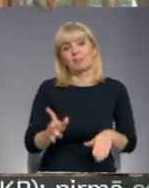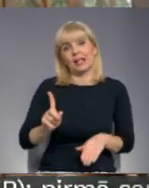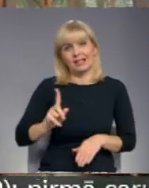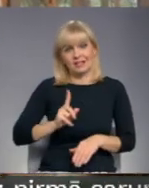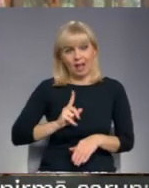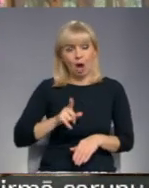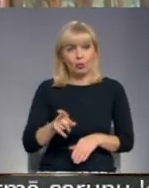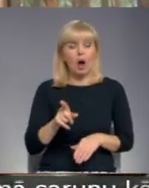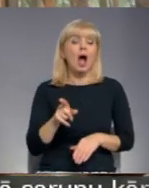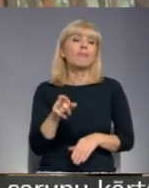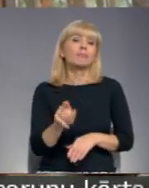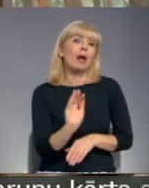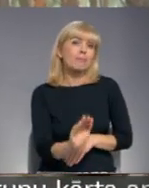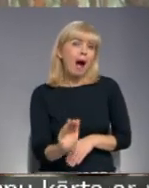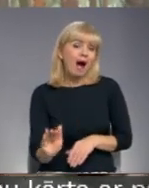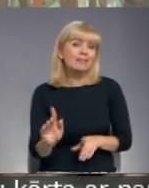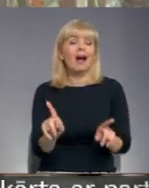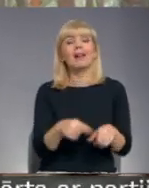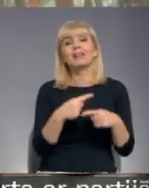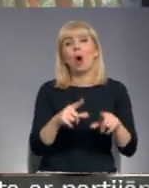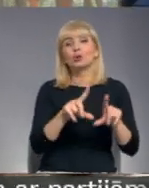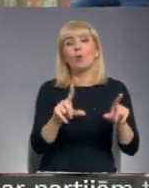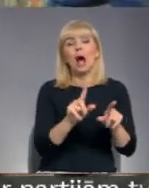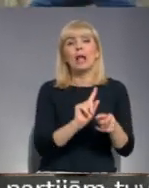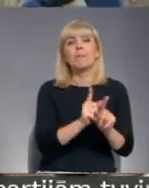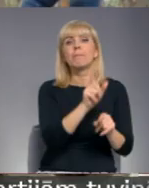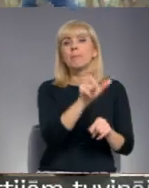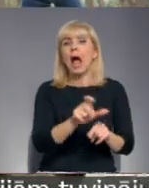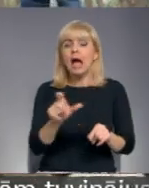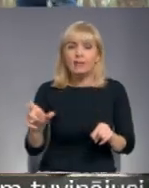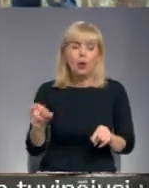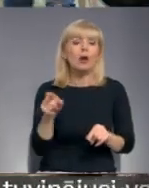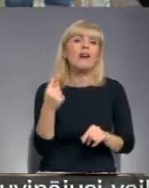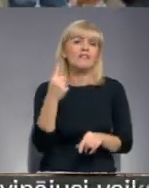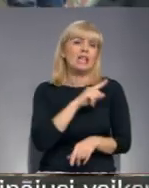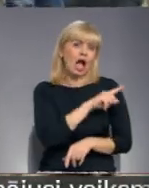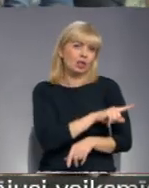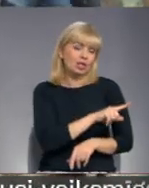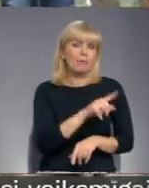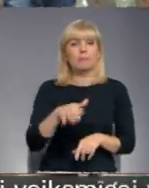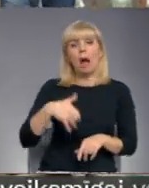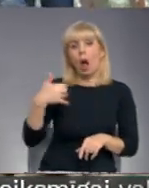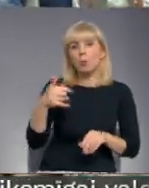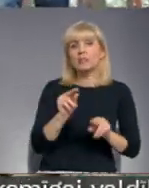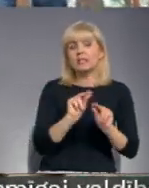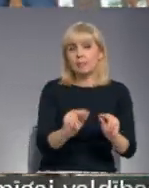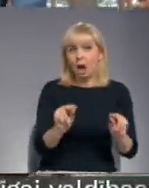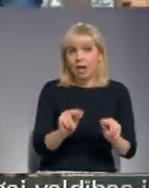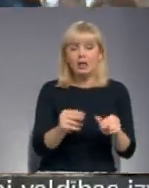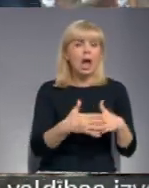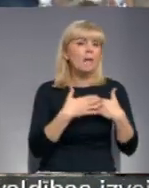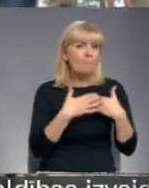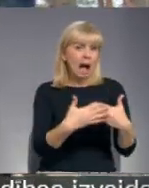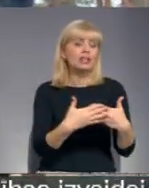sargu. Savukārt mazākumtautību skola pedagogi atzīst, ka tā ir viena no iespējām, kā audzēkņiem mācīt patriotismu